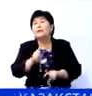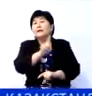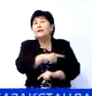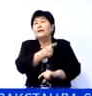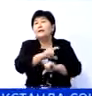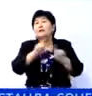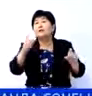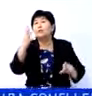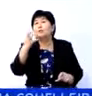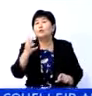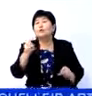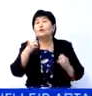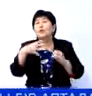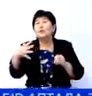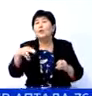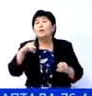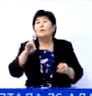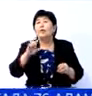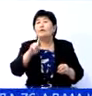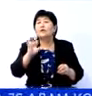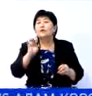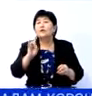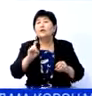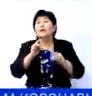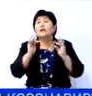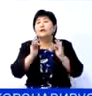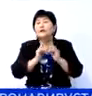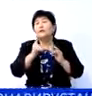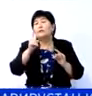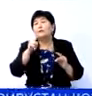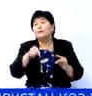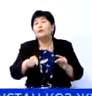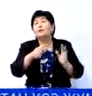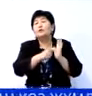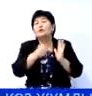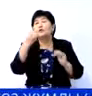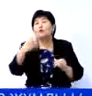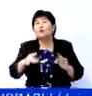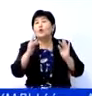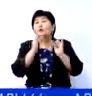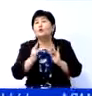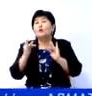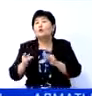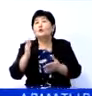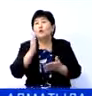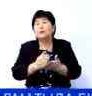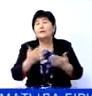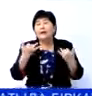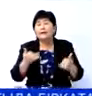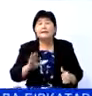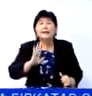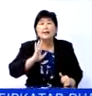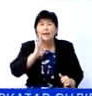стационарда 515, провизорлық стационарда 1730 төсек орындар болса, қазіргі